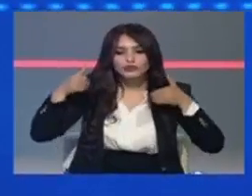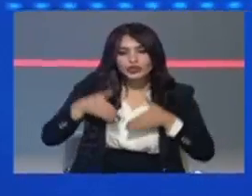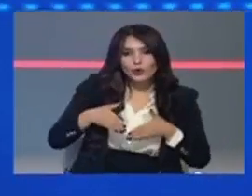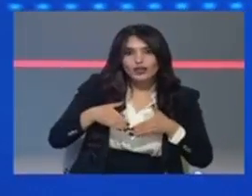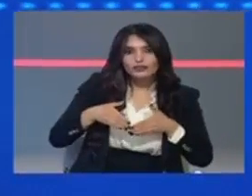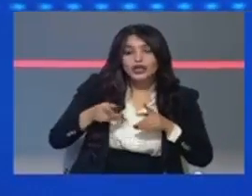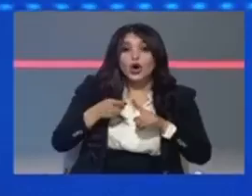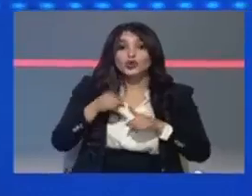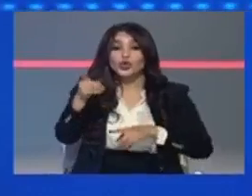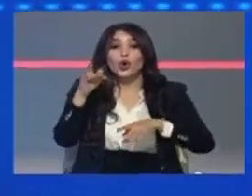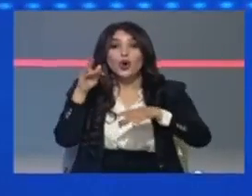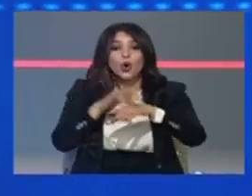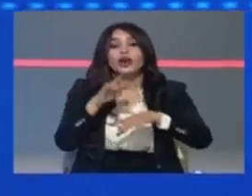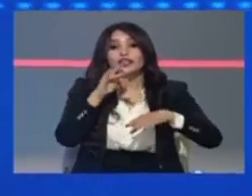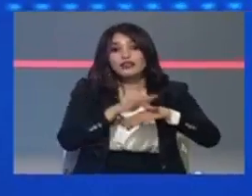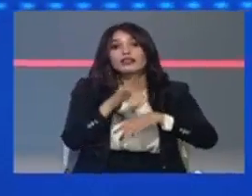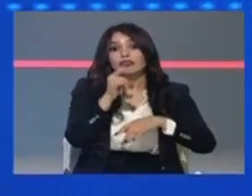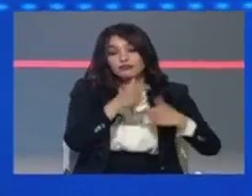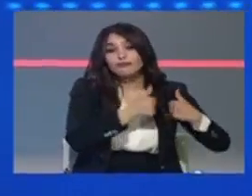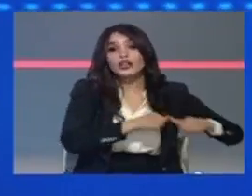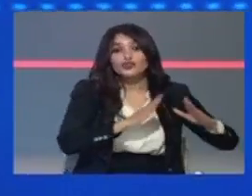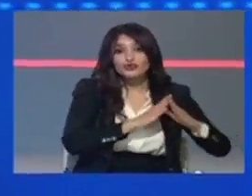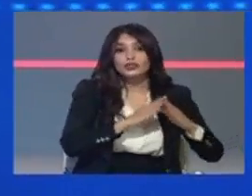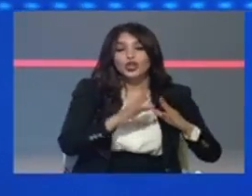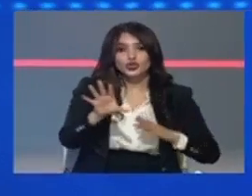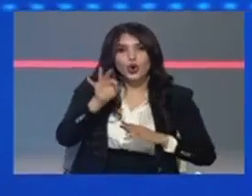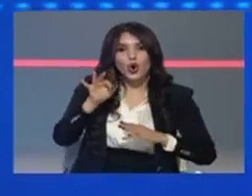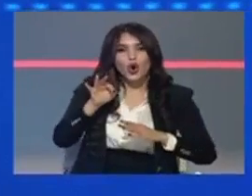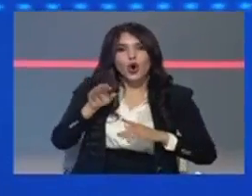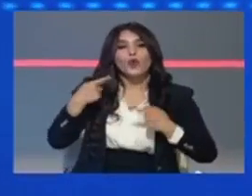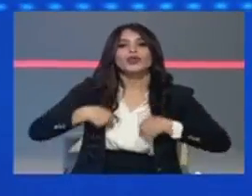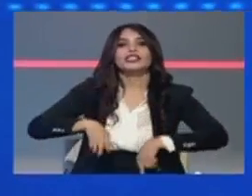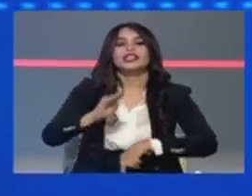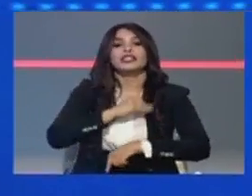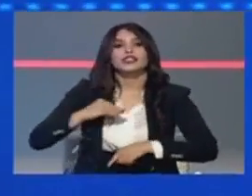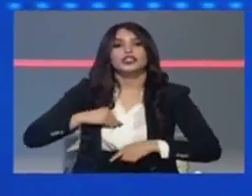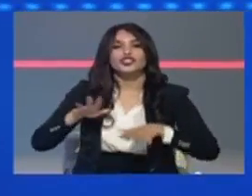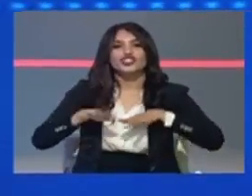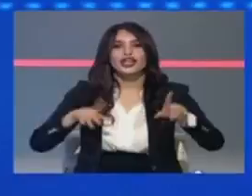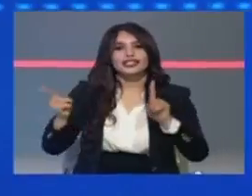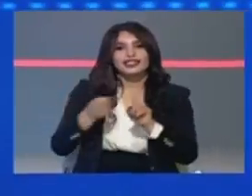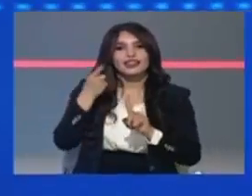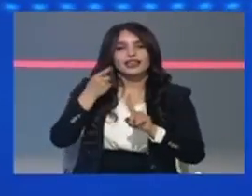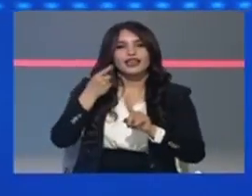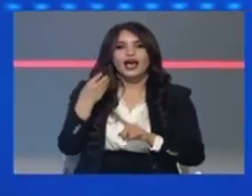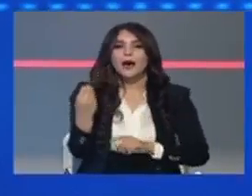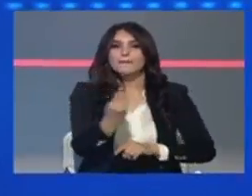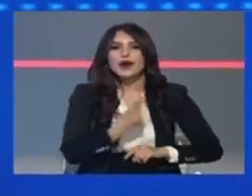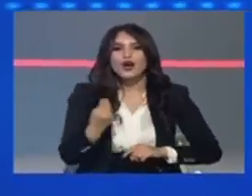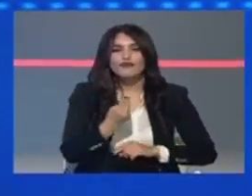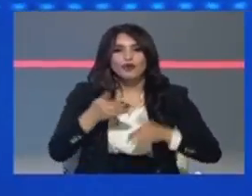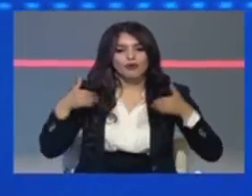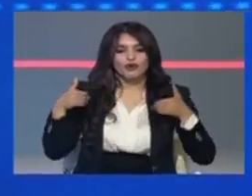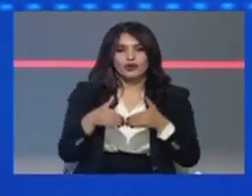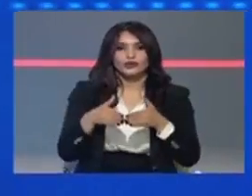من تداعيات الحجر الصحي عليهم اتخذت وزارة الصحة إجراء استثنائيا لفائدتهم. تفاصيل أوفى في